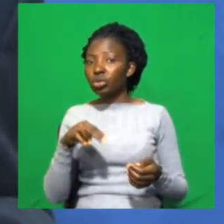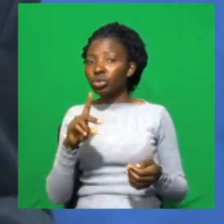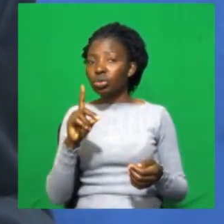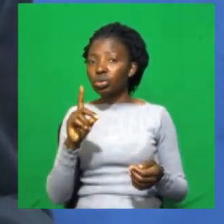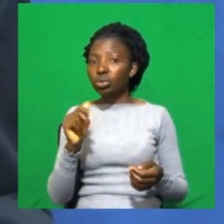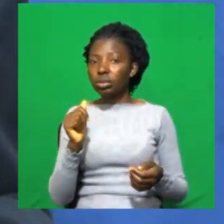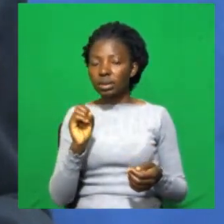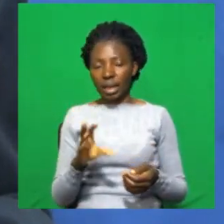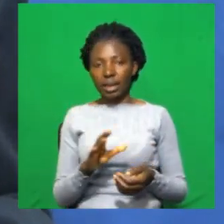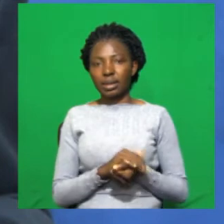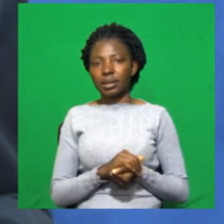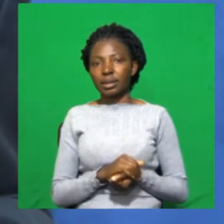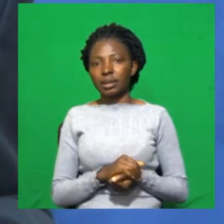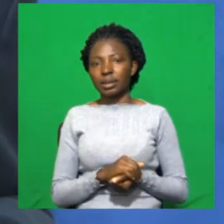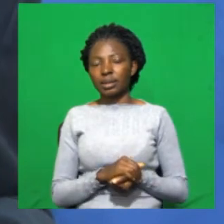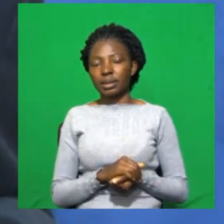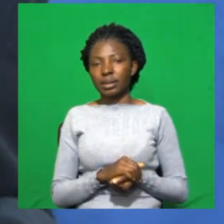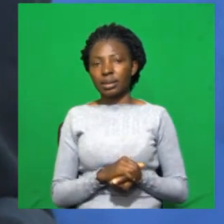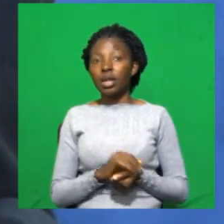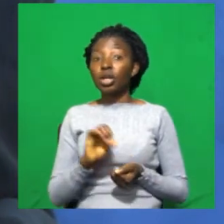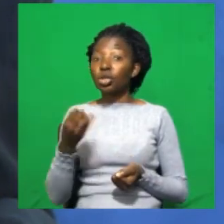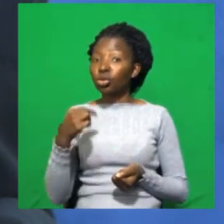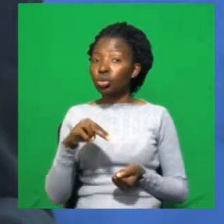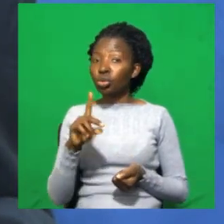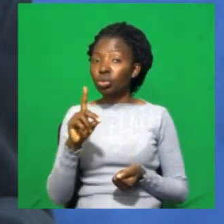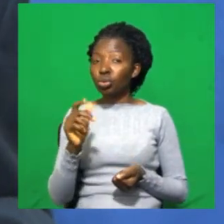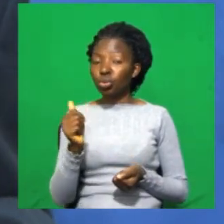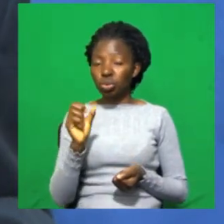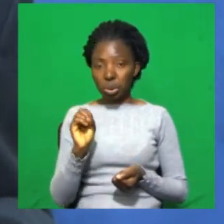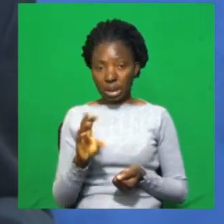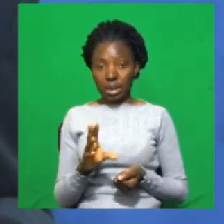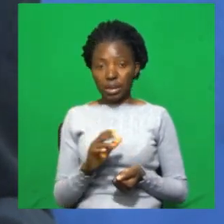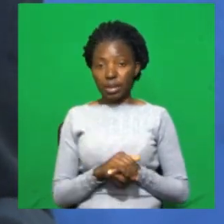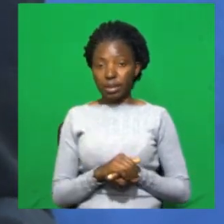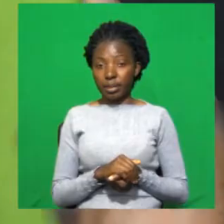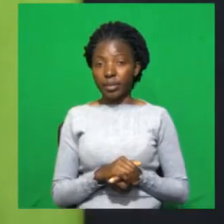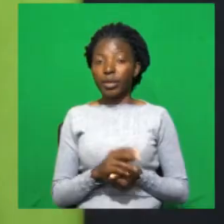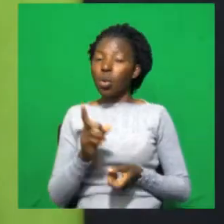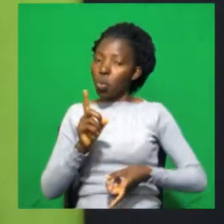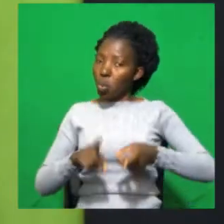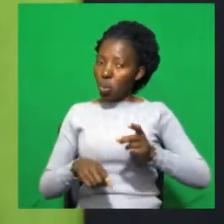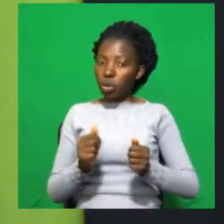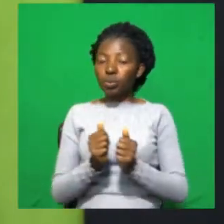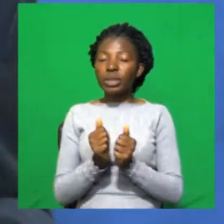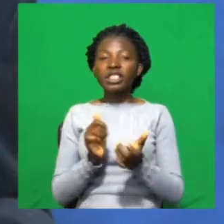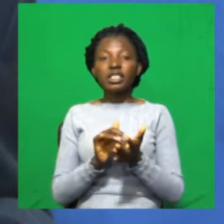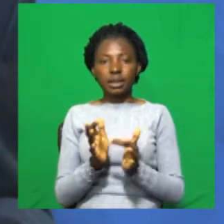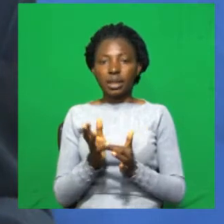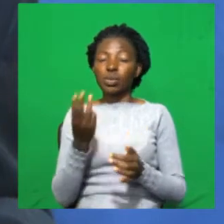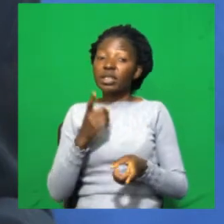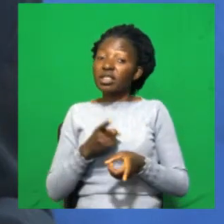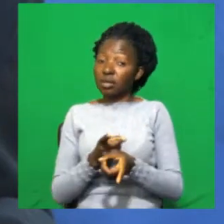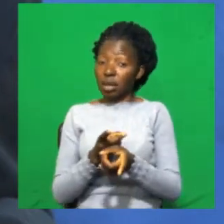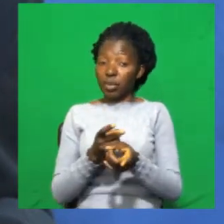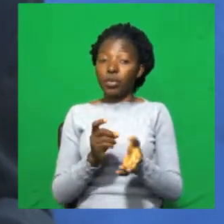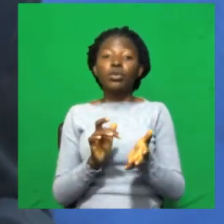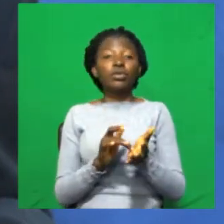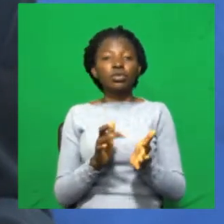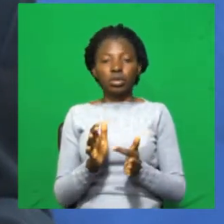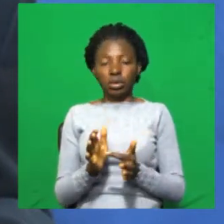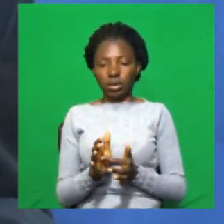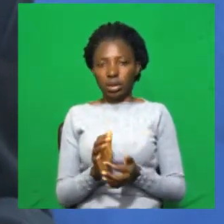Iscariot. ingoti gagaga zvamamuchita zvinhu. Judas Iscariot aifamba naJesu Right. pamwe chete nevamwe vadzidzi